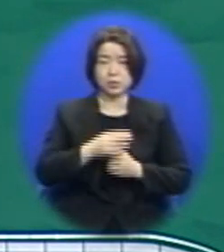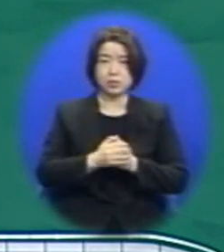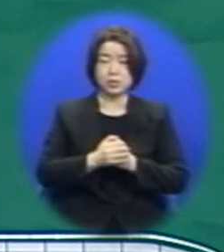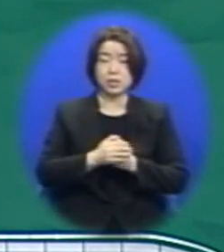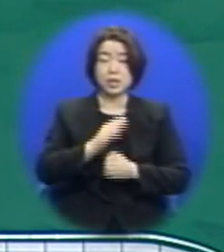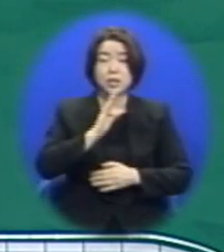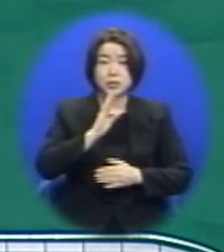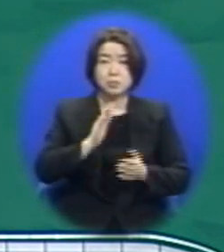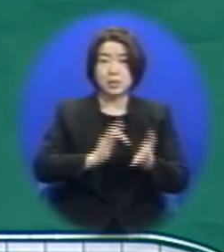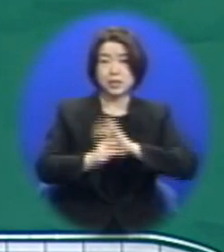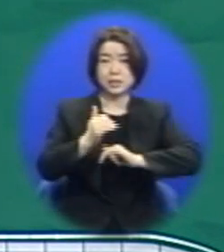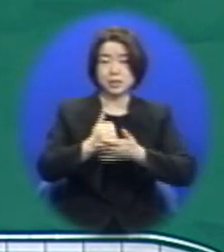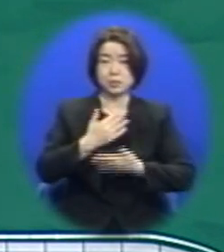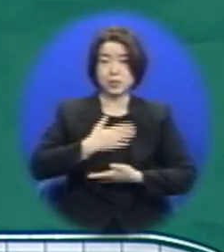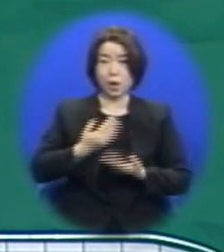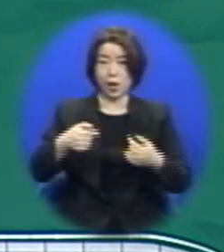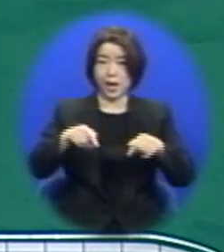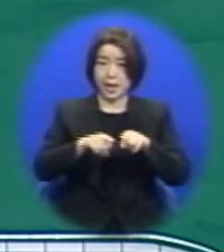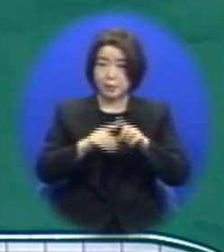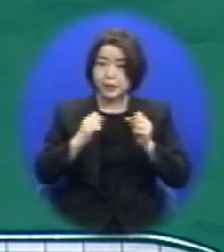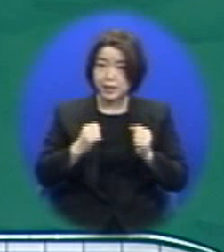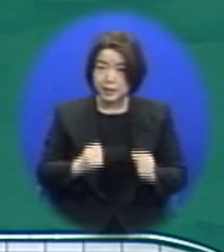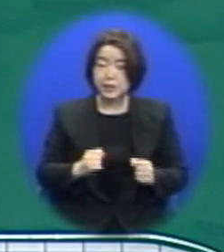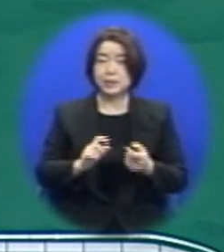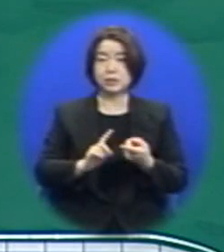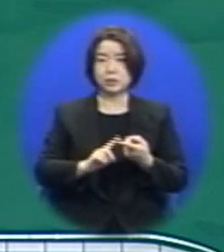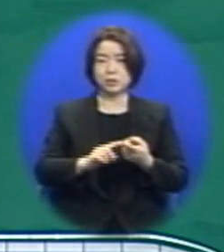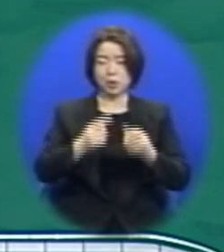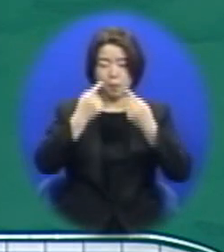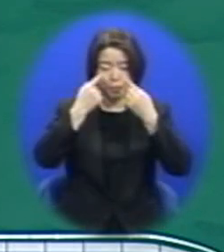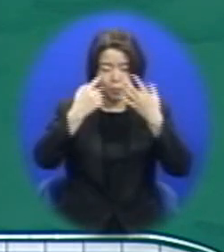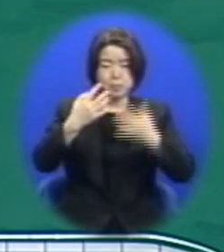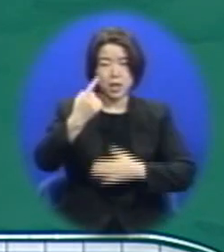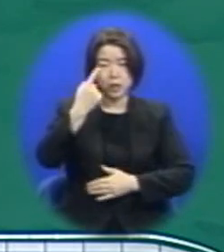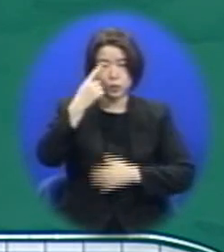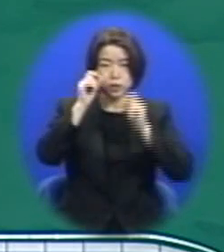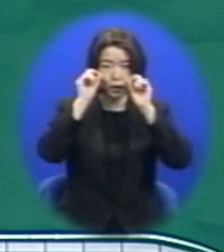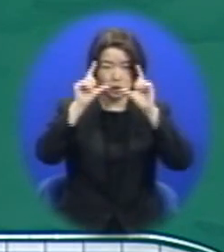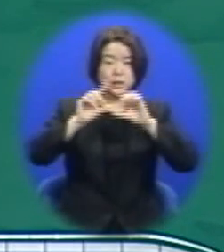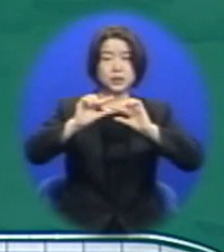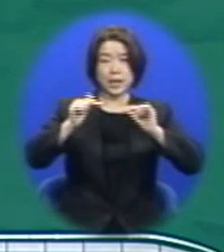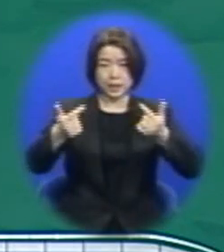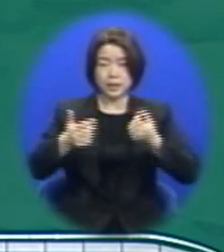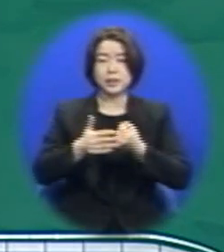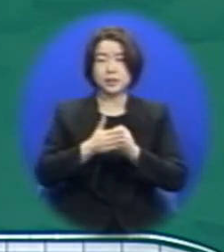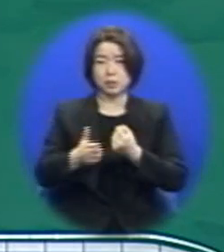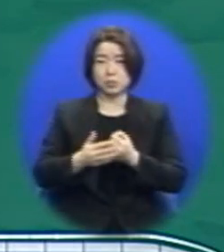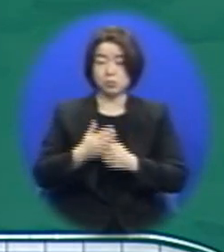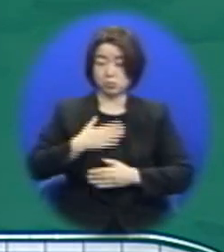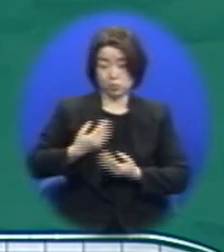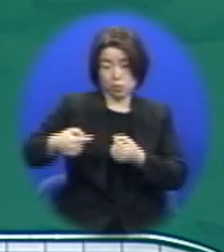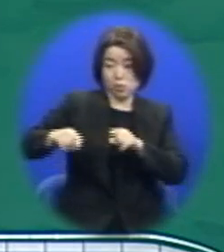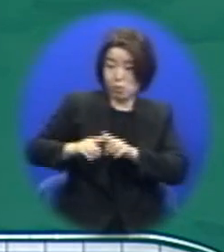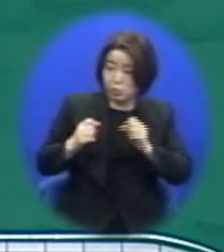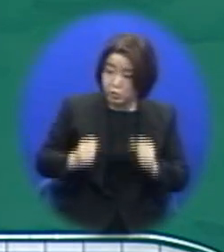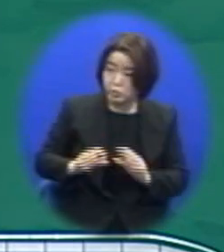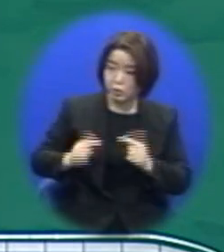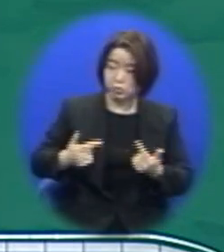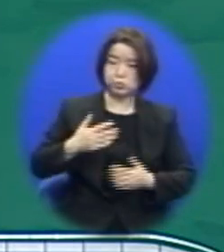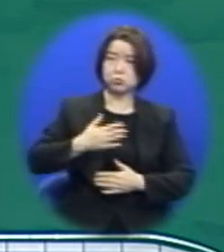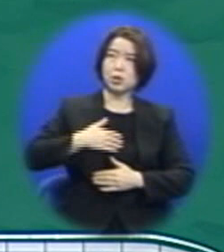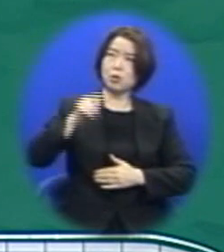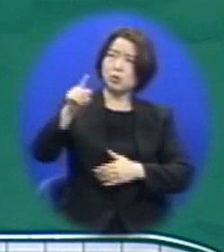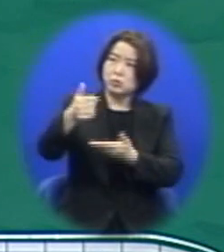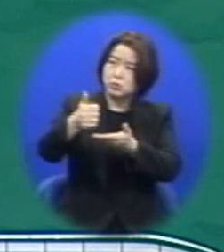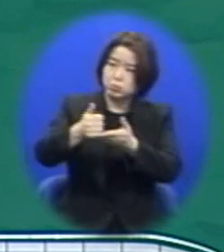저와 함께 계시다는 것에 대해서 분명한 눈이 뜨이지 않았기 때문입니다. 나와 함께 계시지도 않고 내가 그분을 정확하게